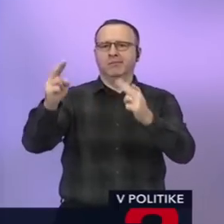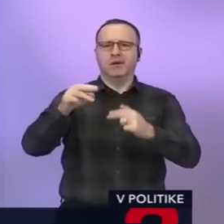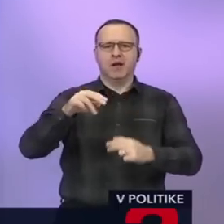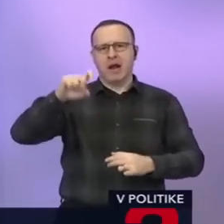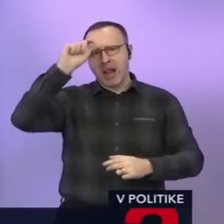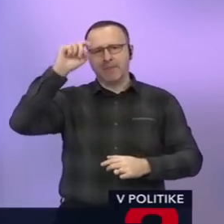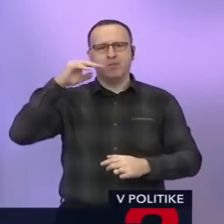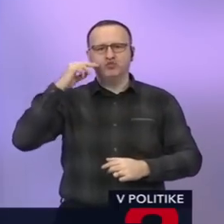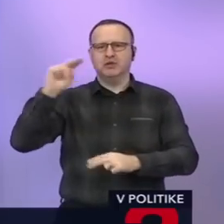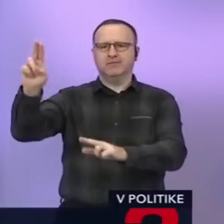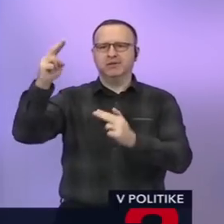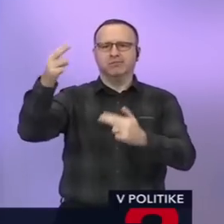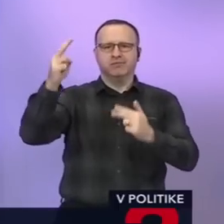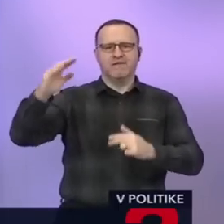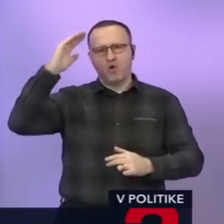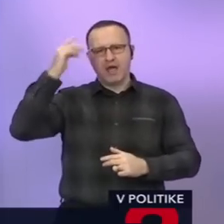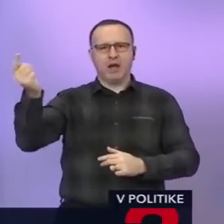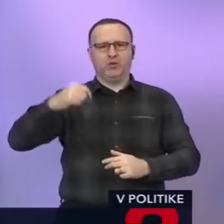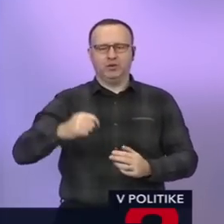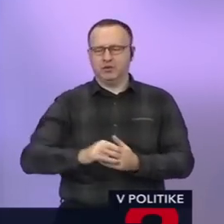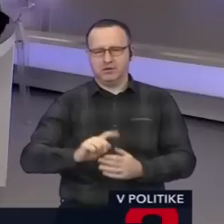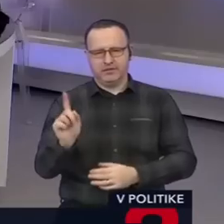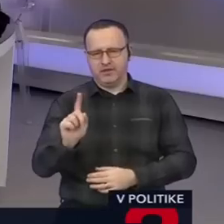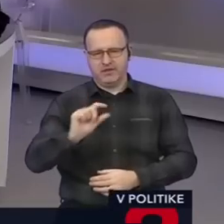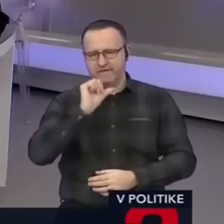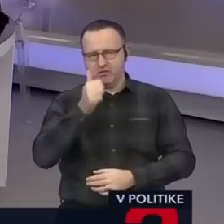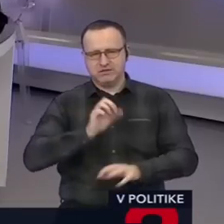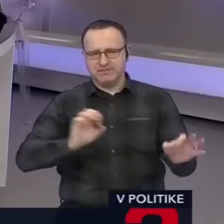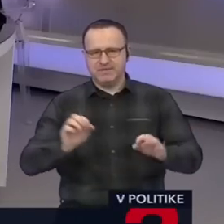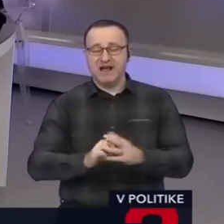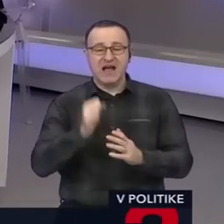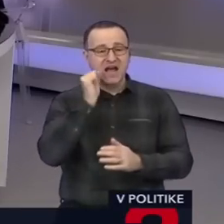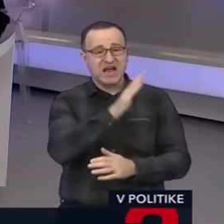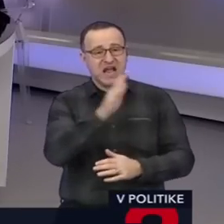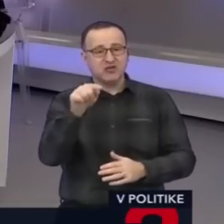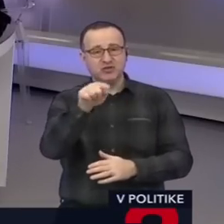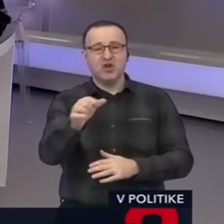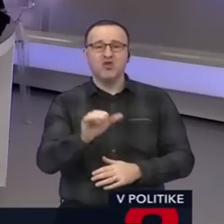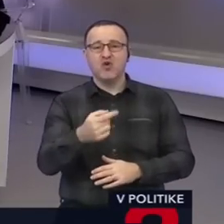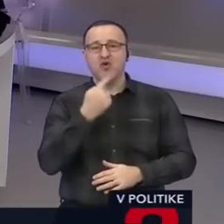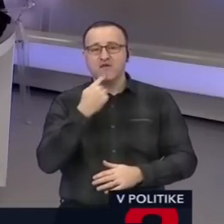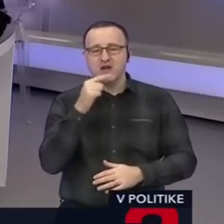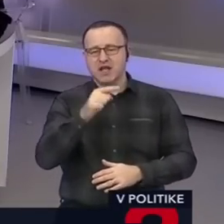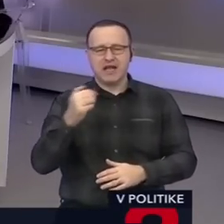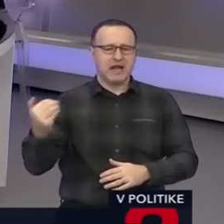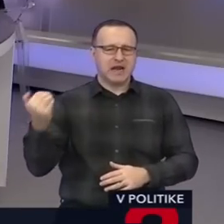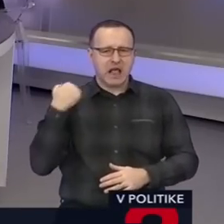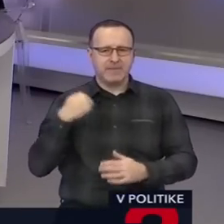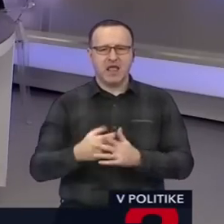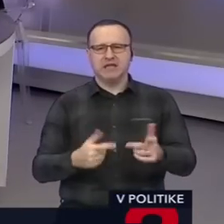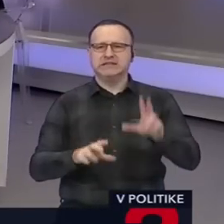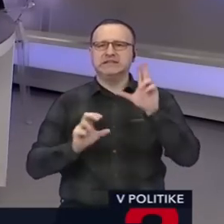sa to neplánuje, žiadna mobilizácia sa nechystá, ani nič podobné. A každý, kto to tvrdí, je falošný luhár, ktorého jediným cieľom je strašiť